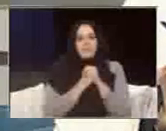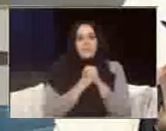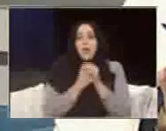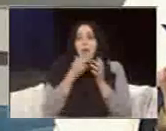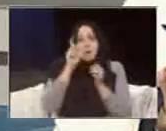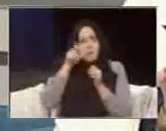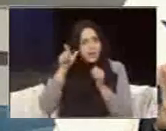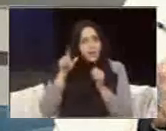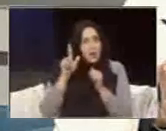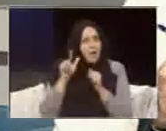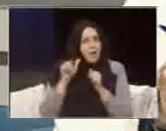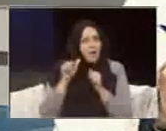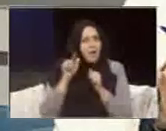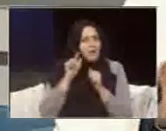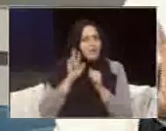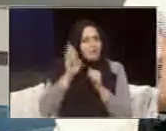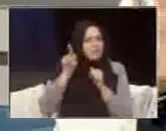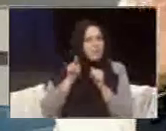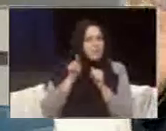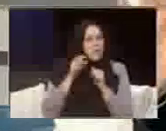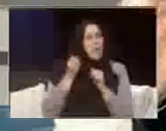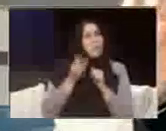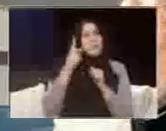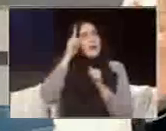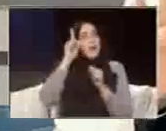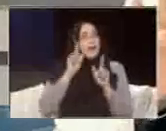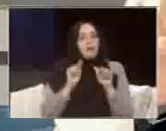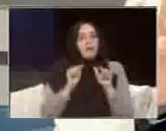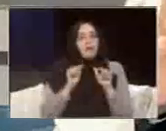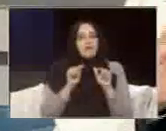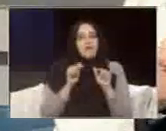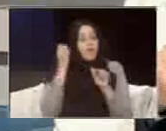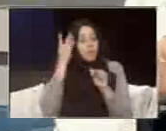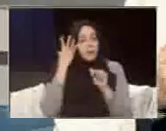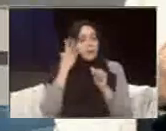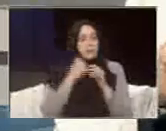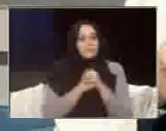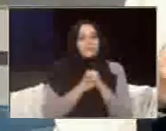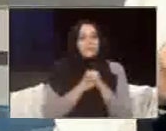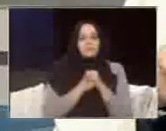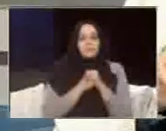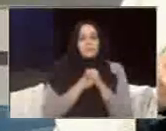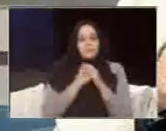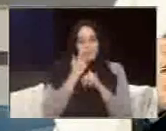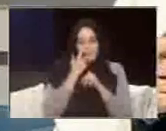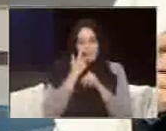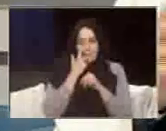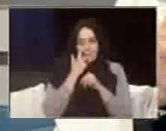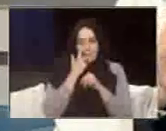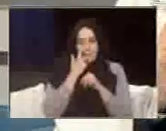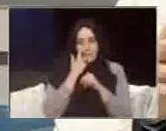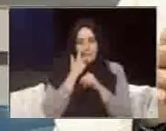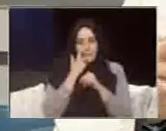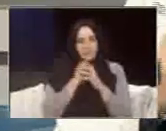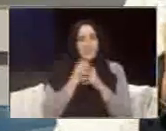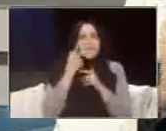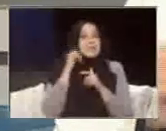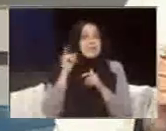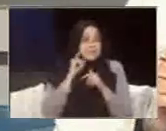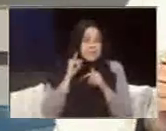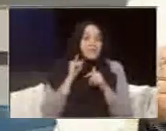يديروا هكا، فيه النوع يديروا هذه الأمور، ينساو بلي كاين ربي، ينساو. ولكن إذا كان